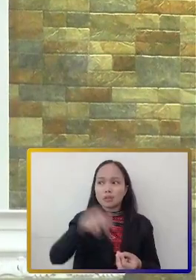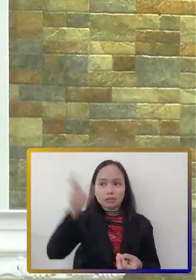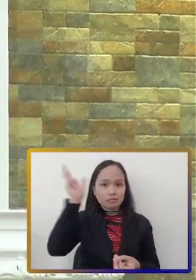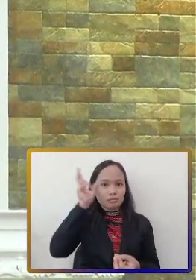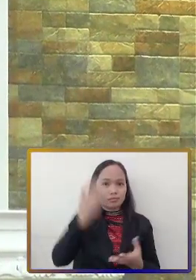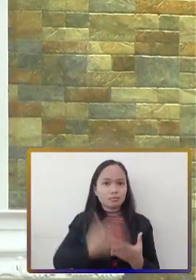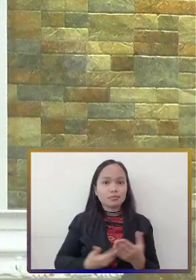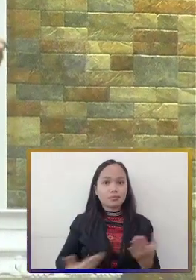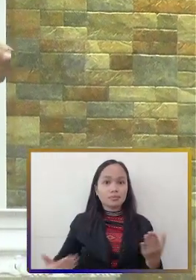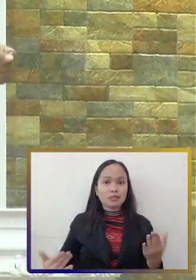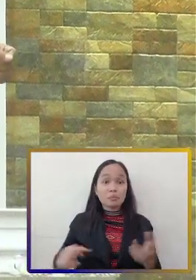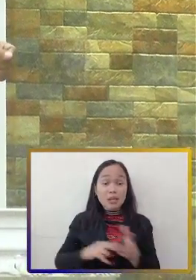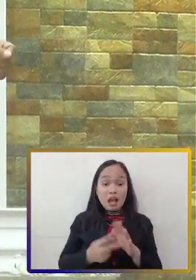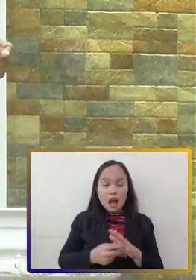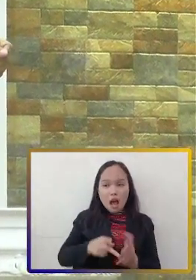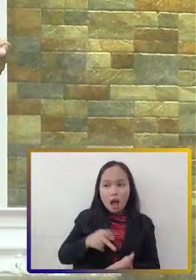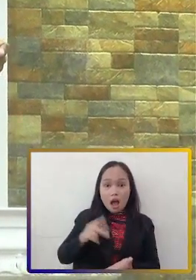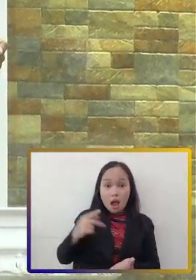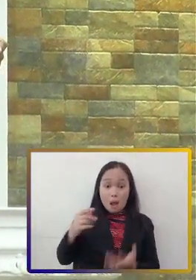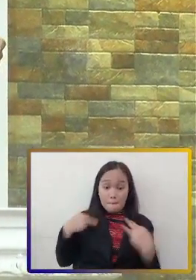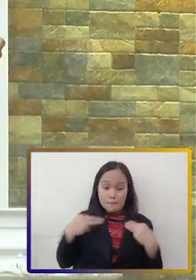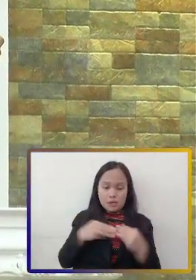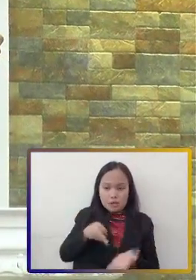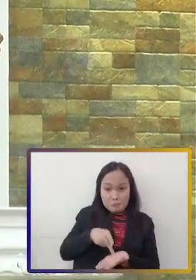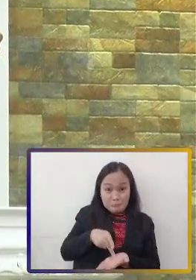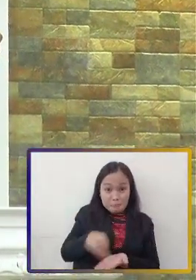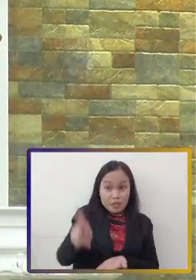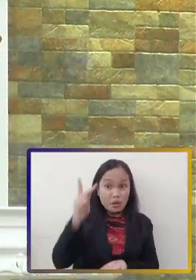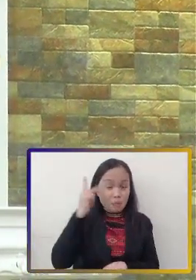words, naglalagay.